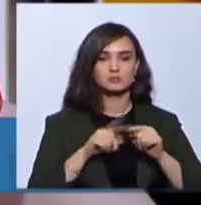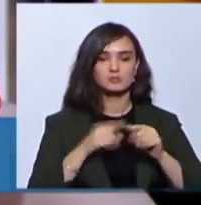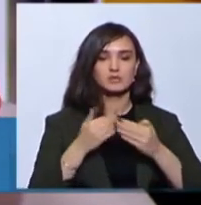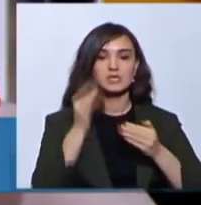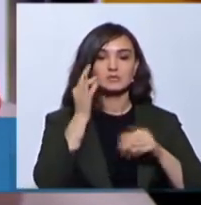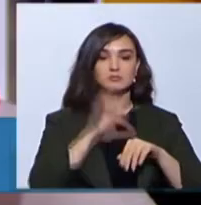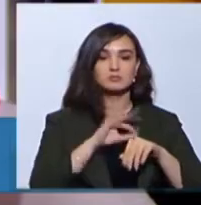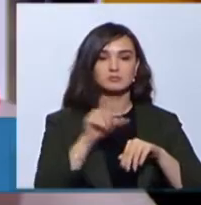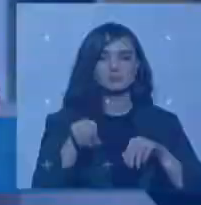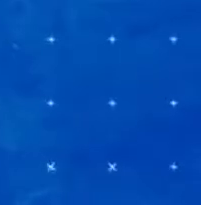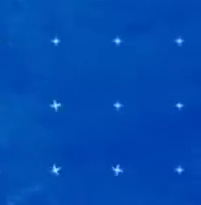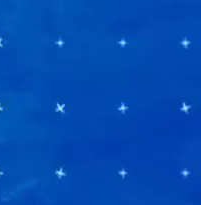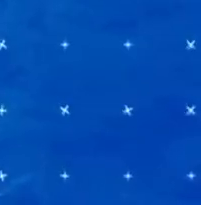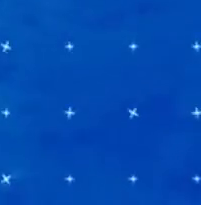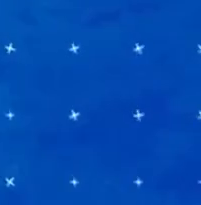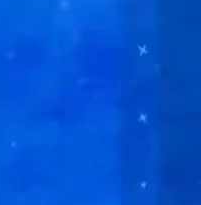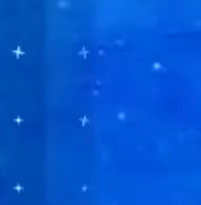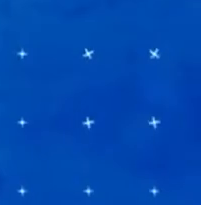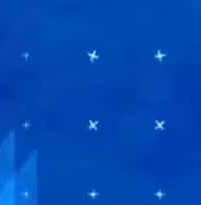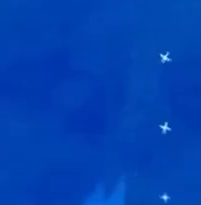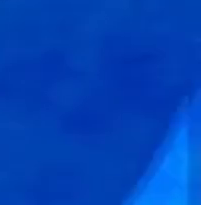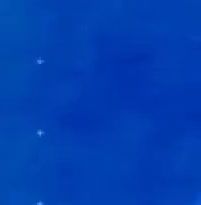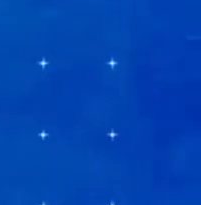განსაკუთრებით დიაბეტის მქონე პირებს ეხება.